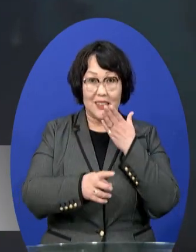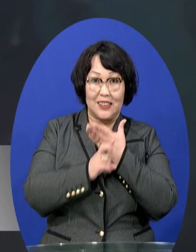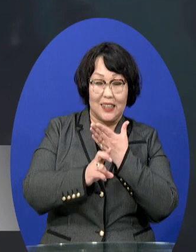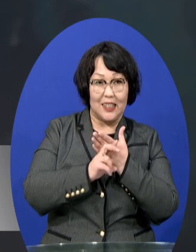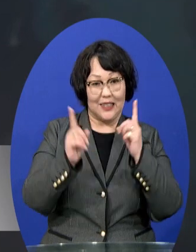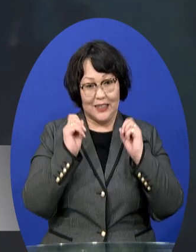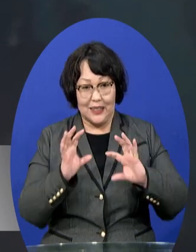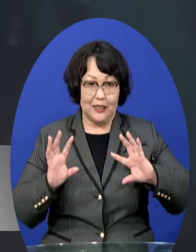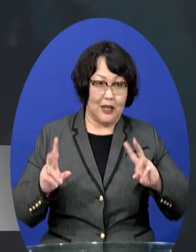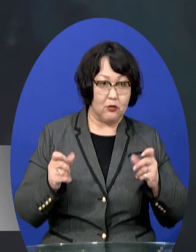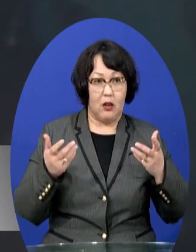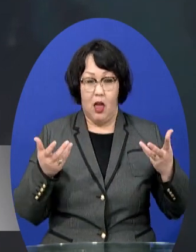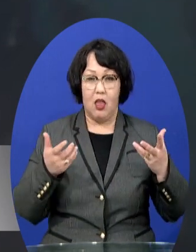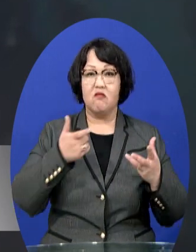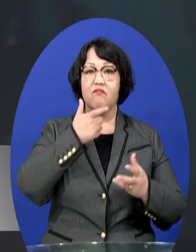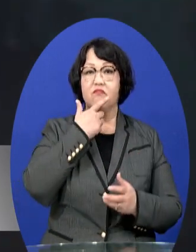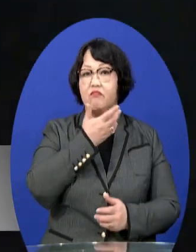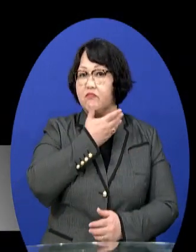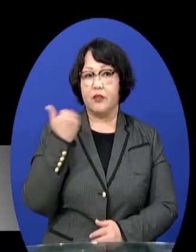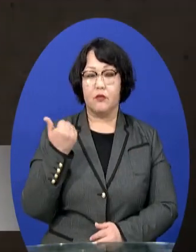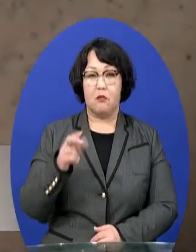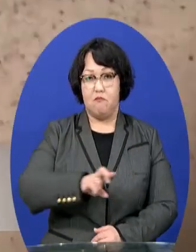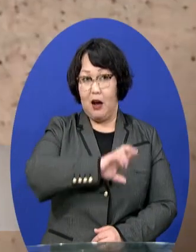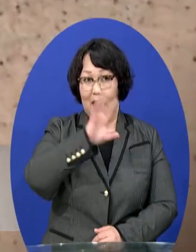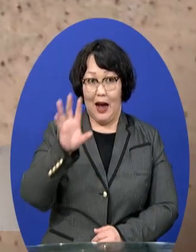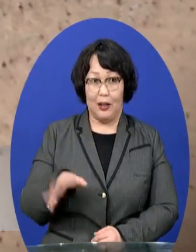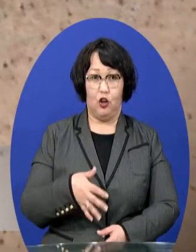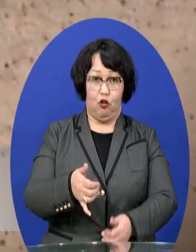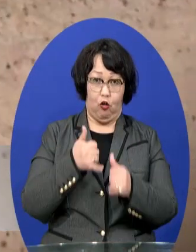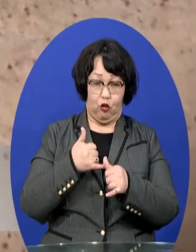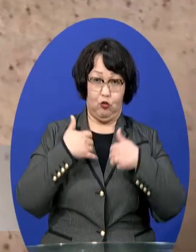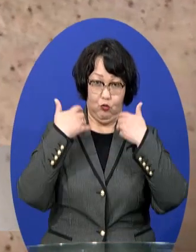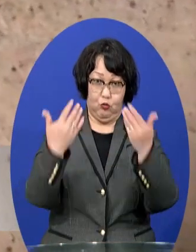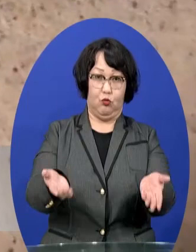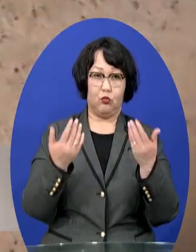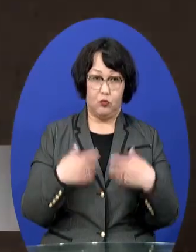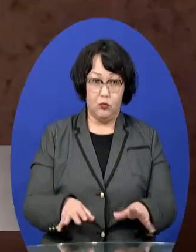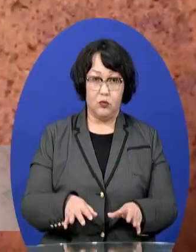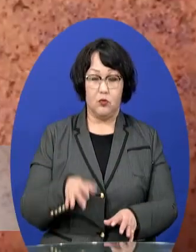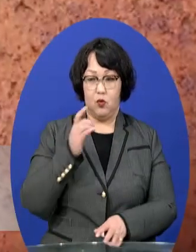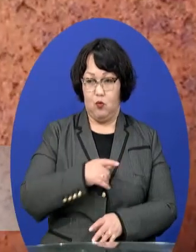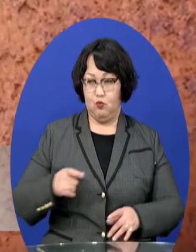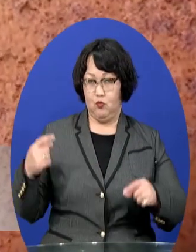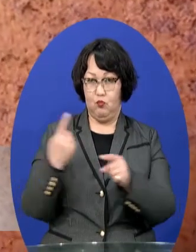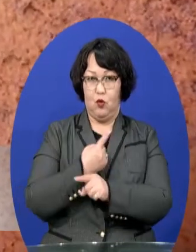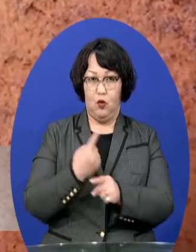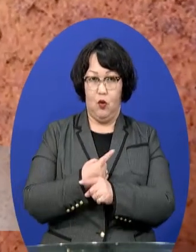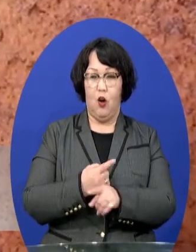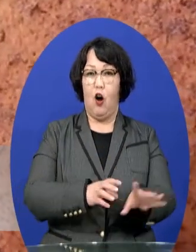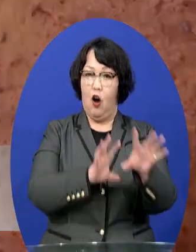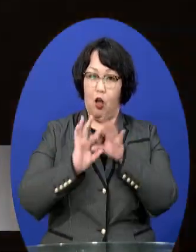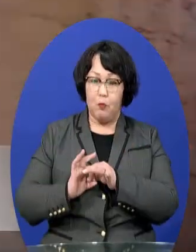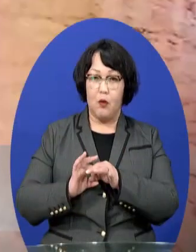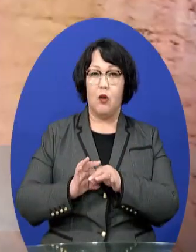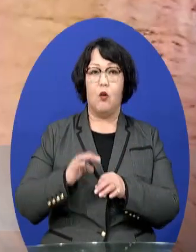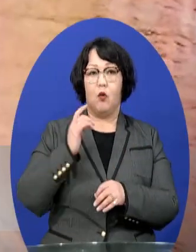цохон тэмдэглэсэн байна. Учир нь энэ нь байгаль дэлхийд хор хөнөөл учруулахаас гадна эдийн засагт ч хямрал дагуулна